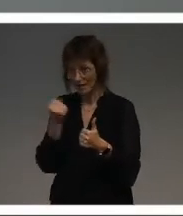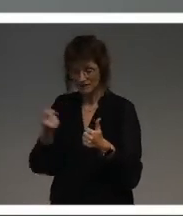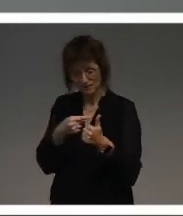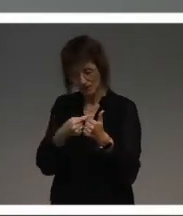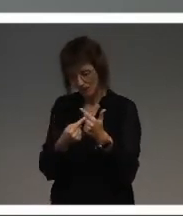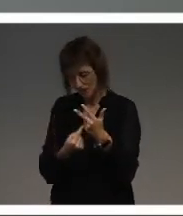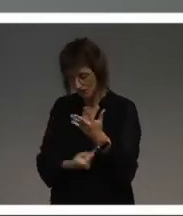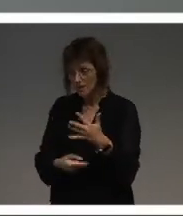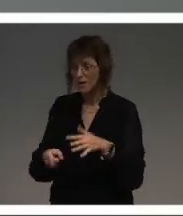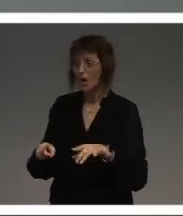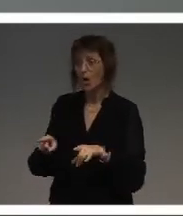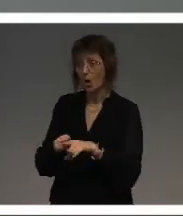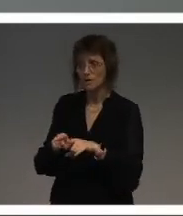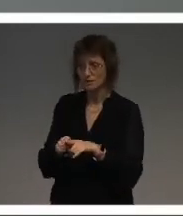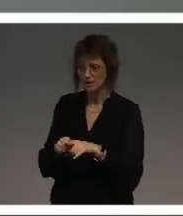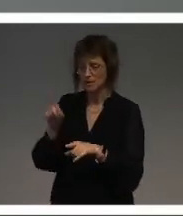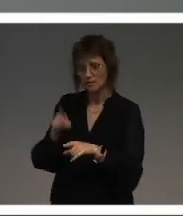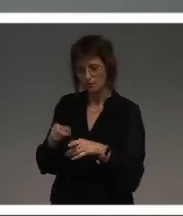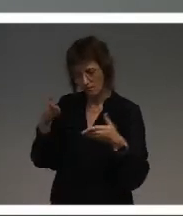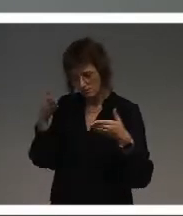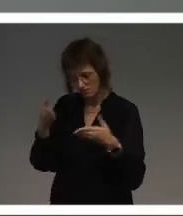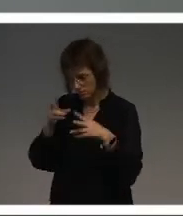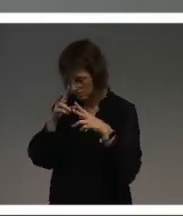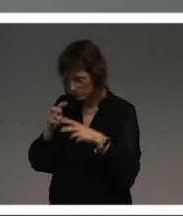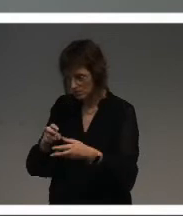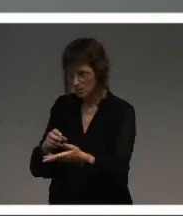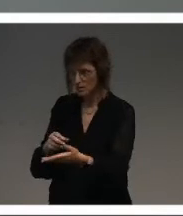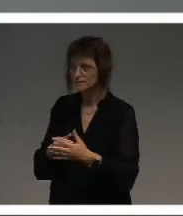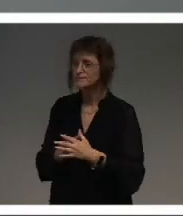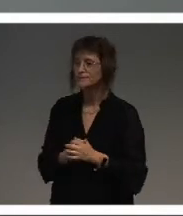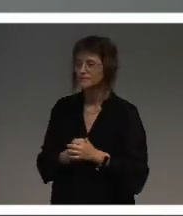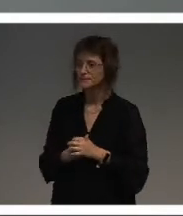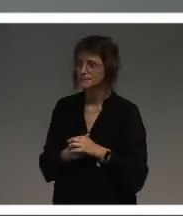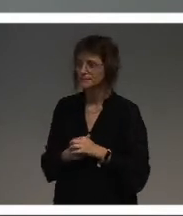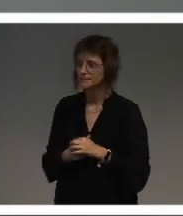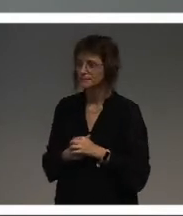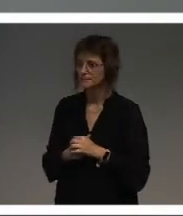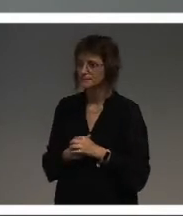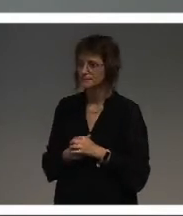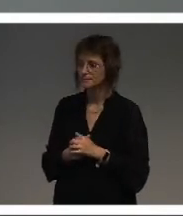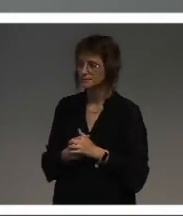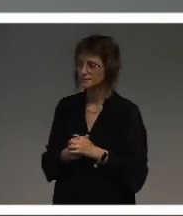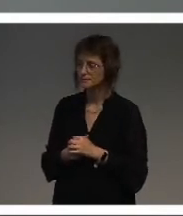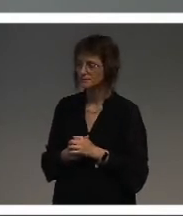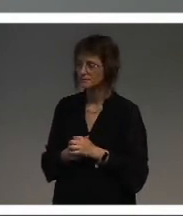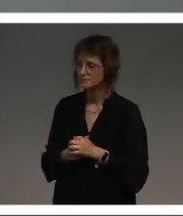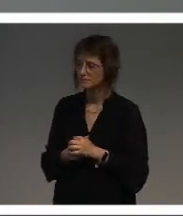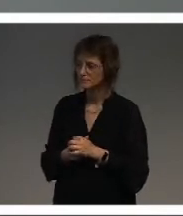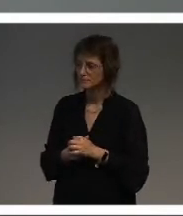activités qui nécessiterait qu'on aille se pencher un petit peu plus précisément sur cette